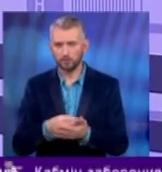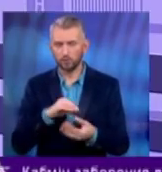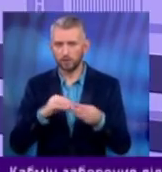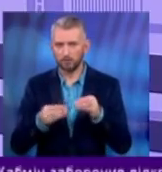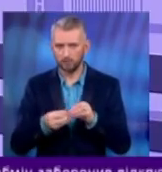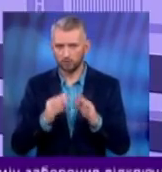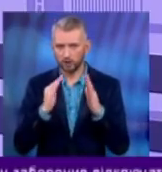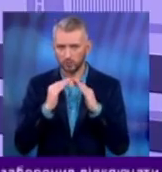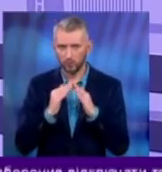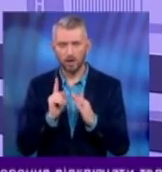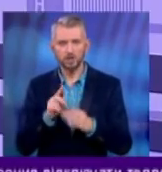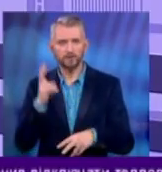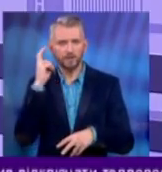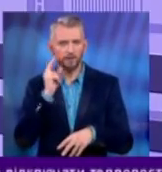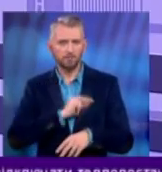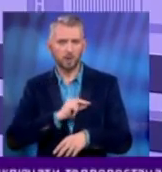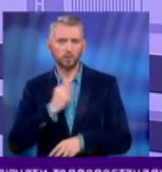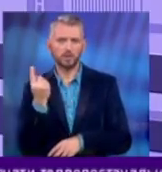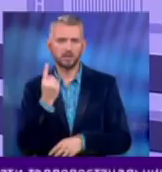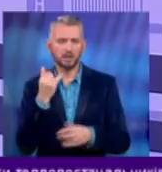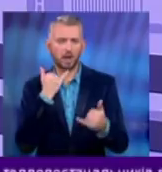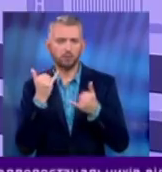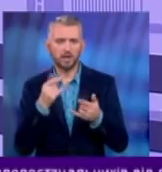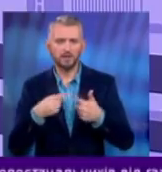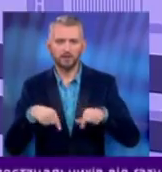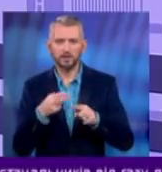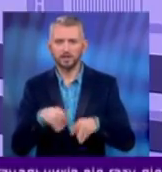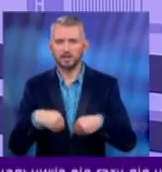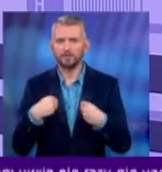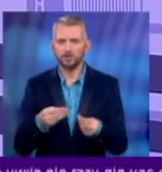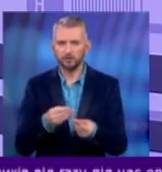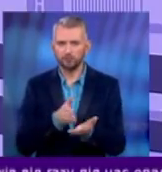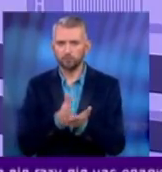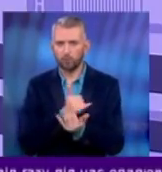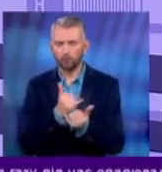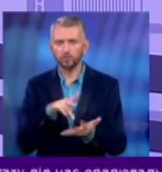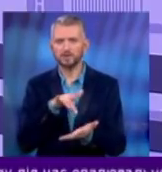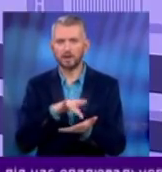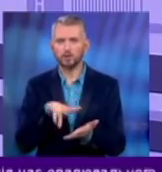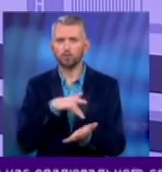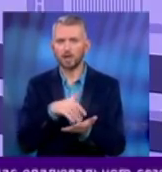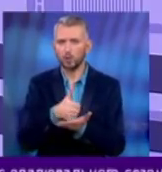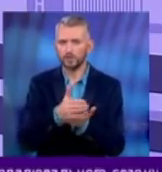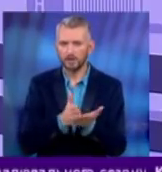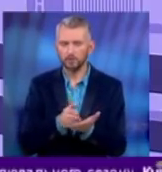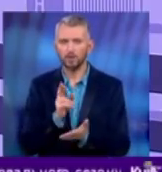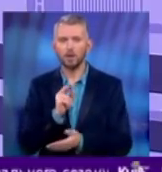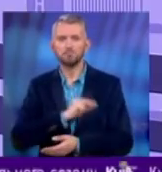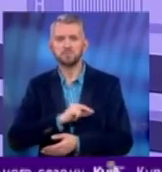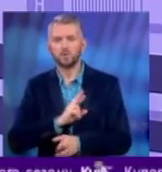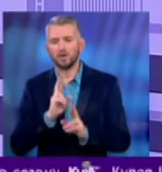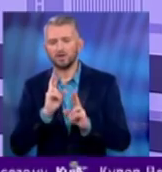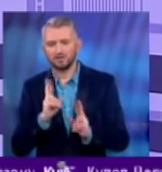житлово-комунальні проблеми. Адже в столиці працює єдиний абонентський відділ для надавачів послуг – центр комунального сервісу. Як це